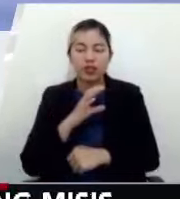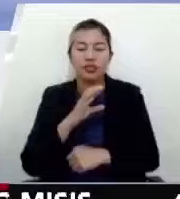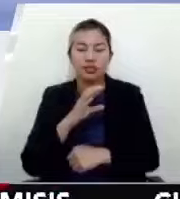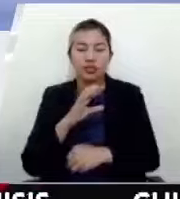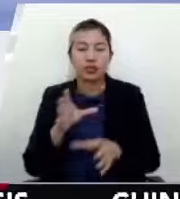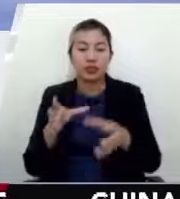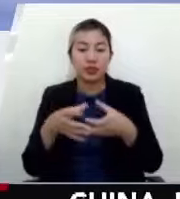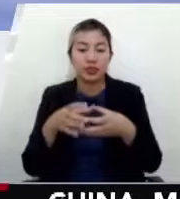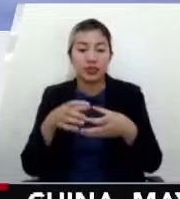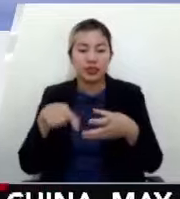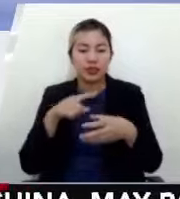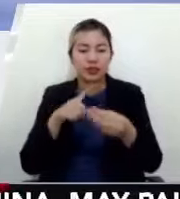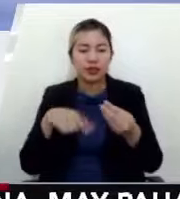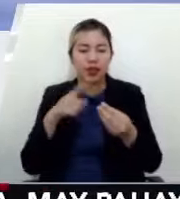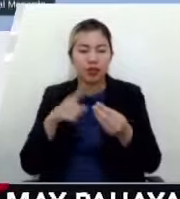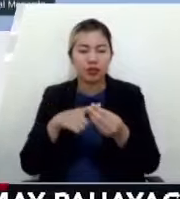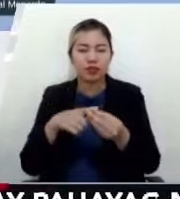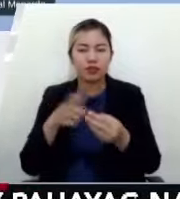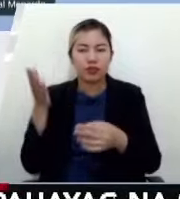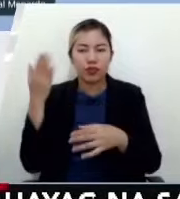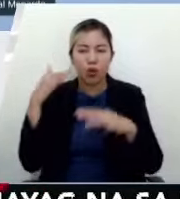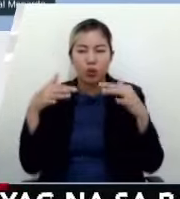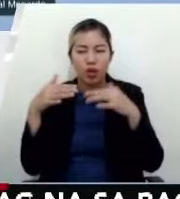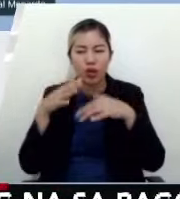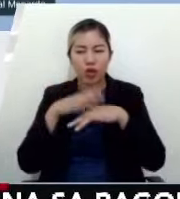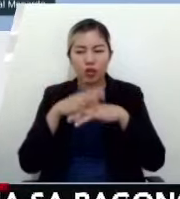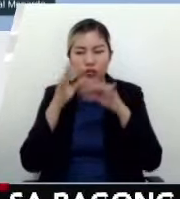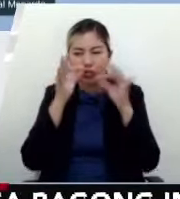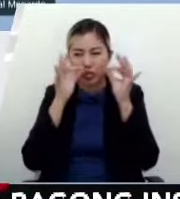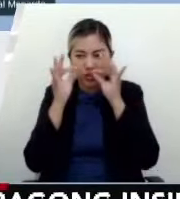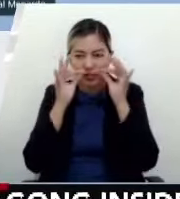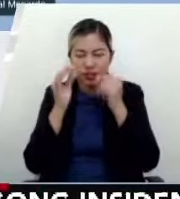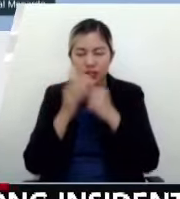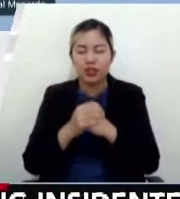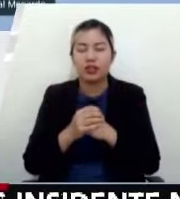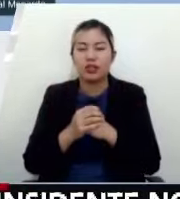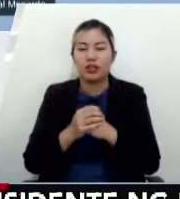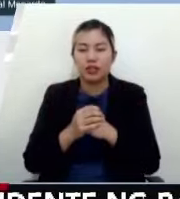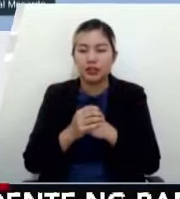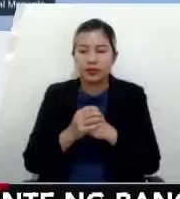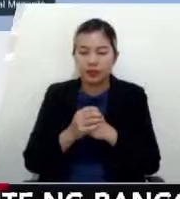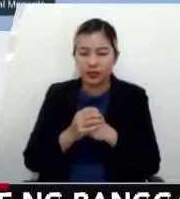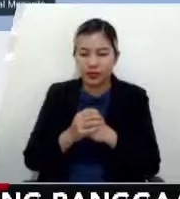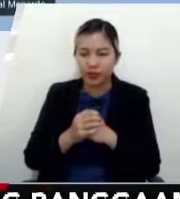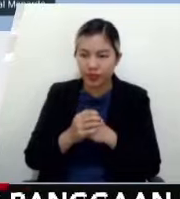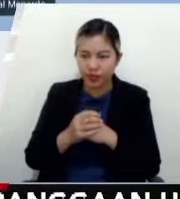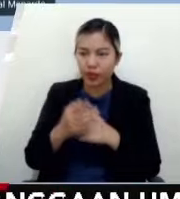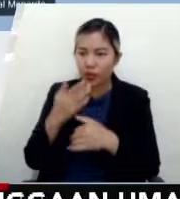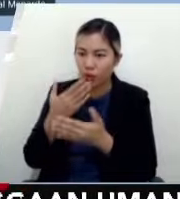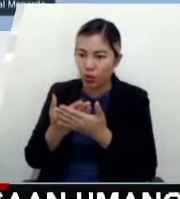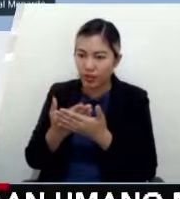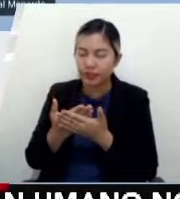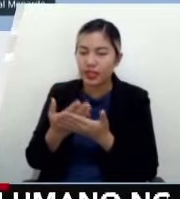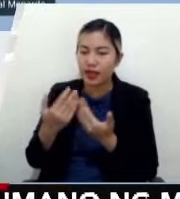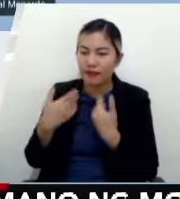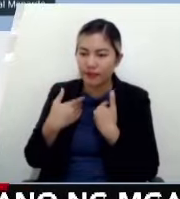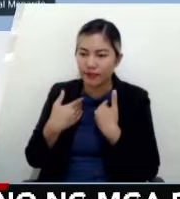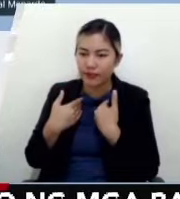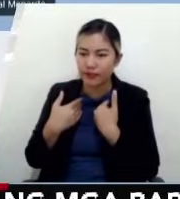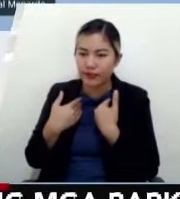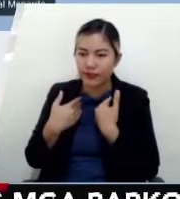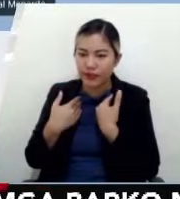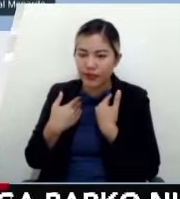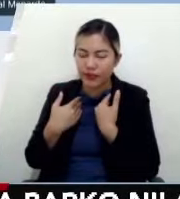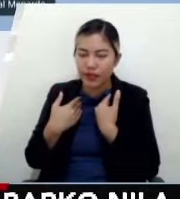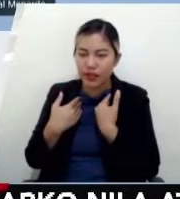po rito ah Raffy you know it's a very good thing na nangyari itong ah Quad comom